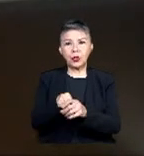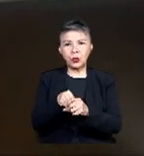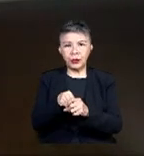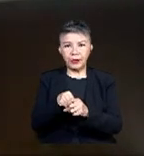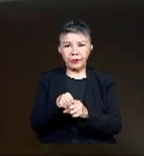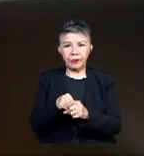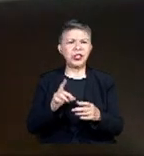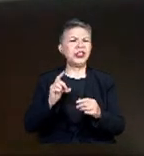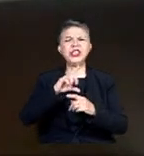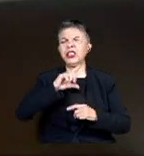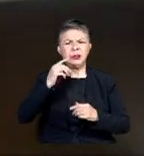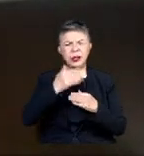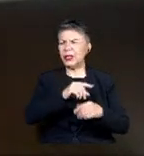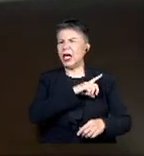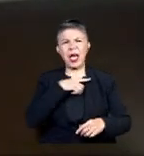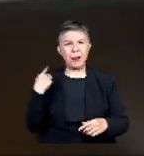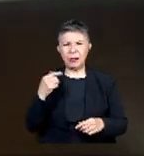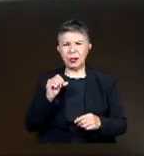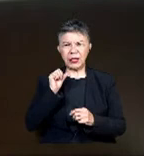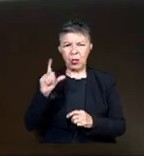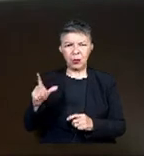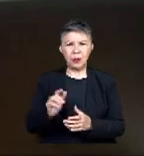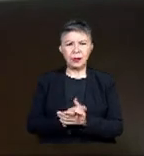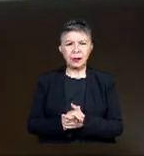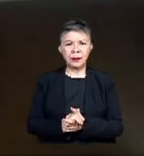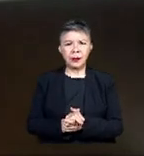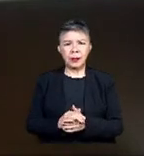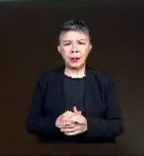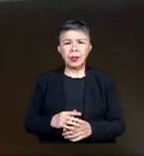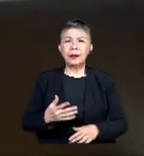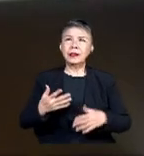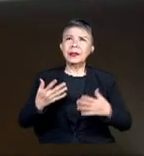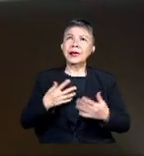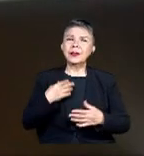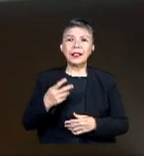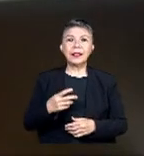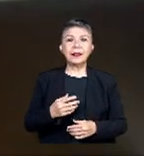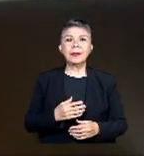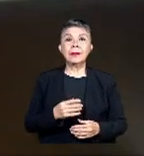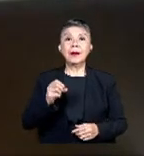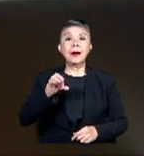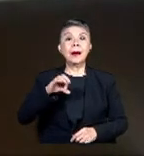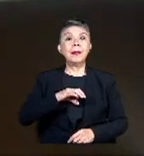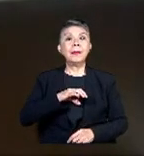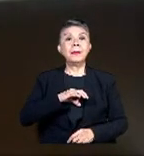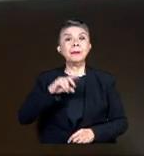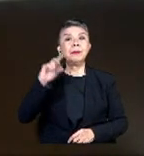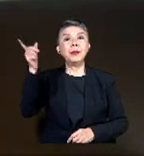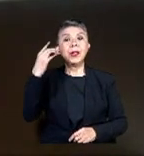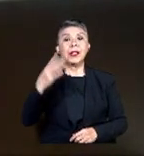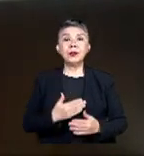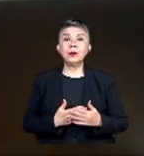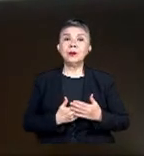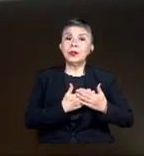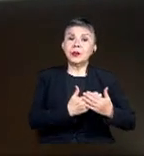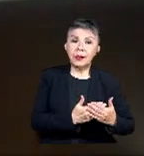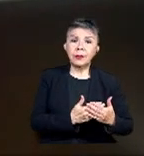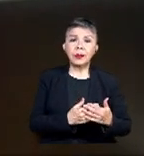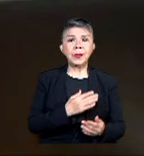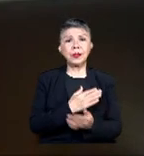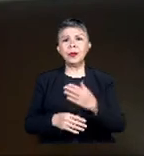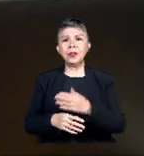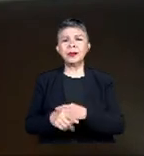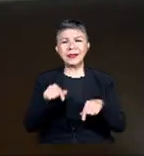Banyak-banyak curhatan dari teman-teman disabilitas, bagaimana keberpihakan pemerintah terhadap penyandang disabilitas. Gitu.